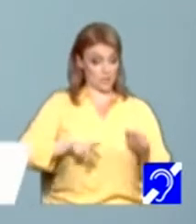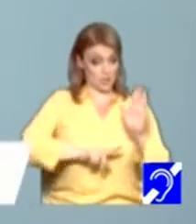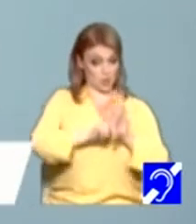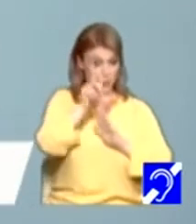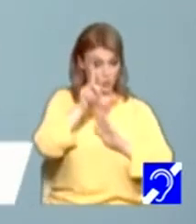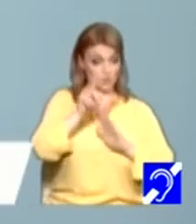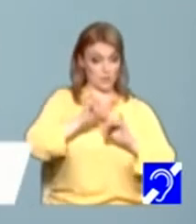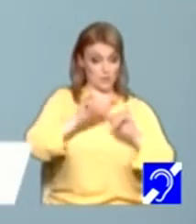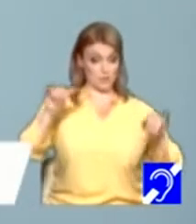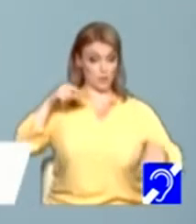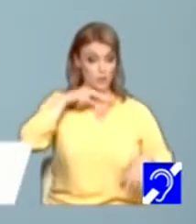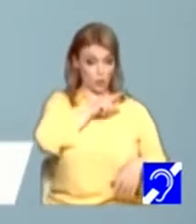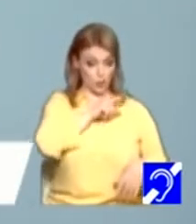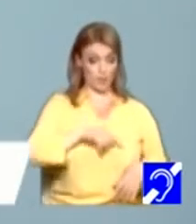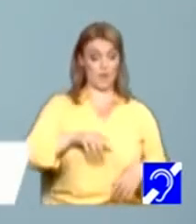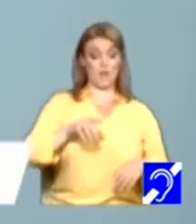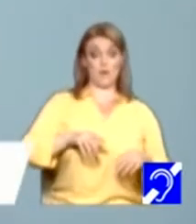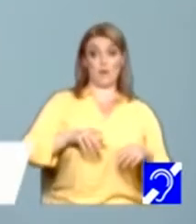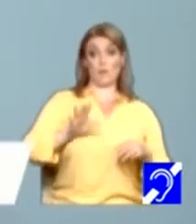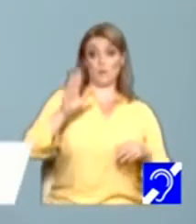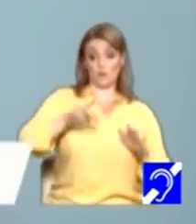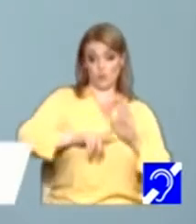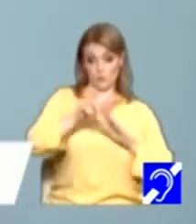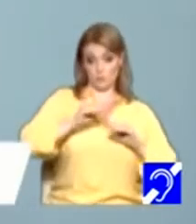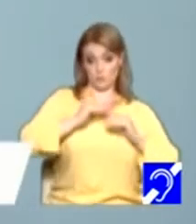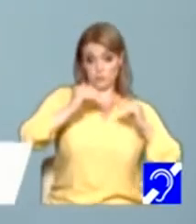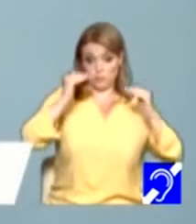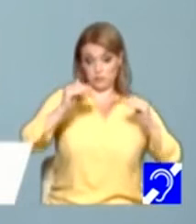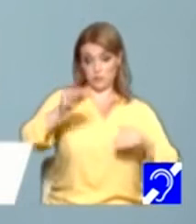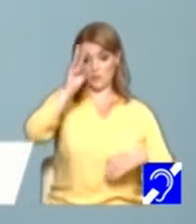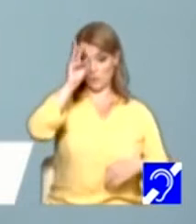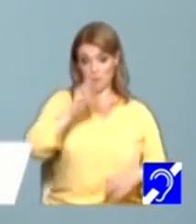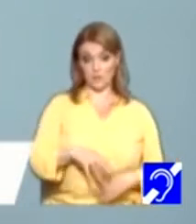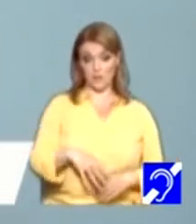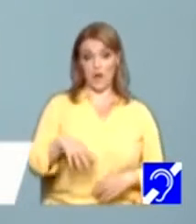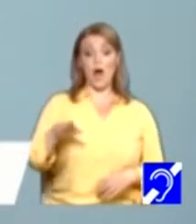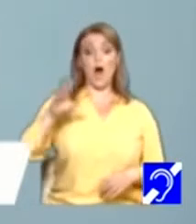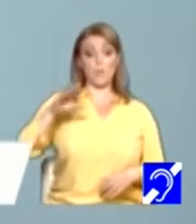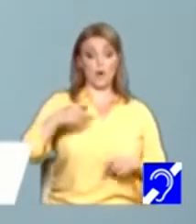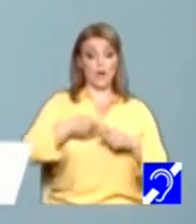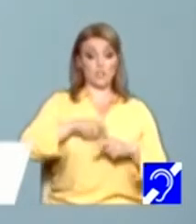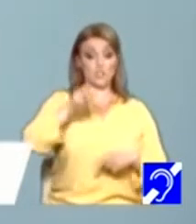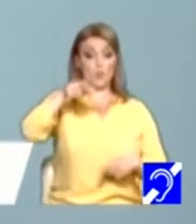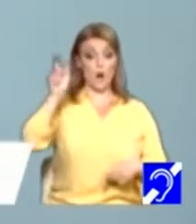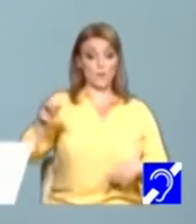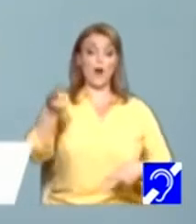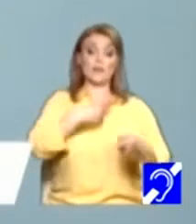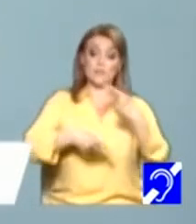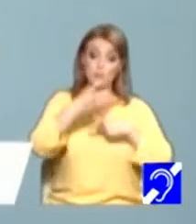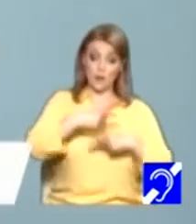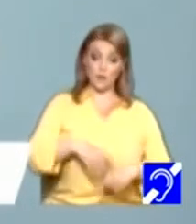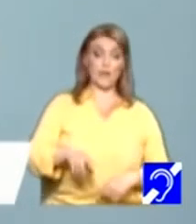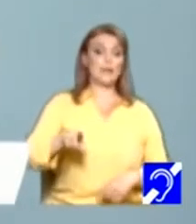muncă decentă, salarii decente, atunci acești oameni se vor întoarce. Atunci acești tineri nu vor pleca.